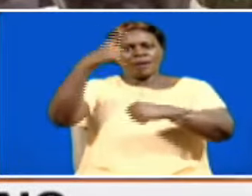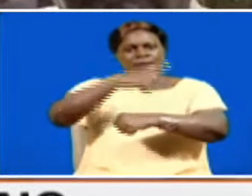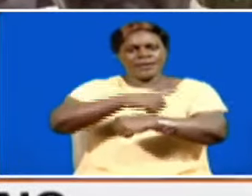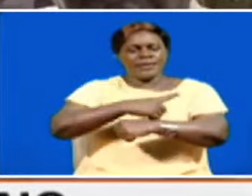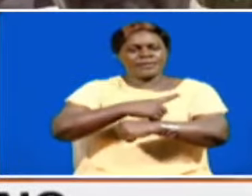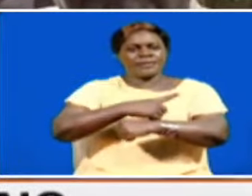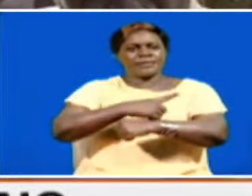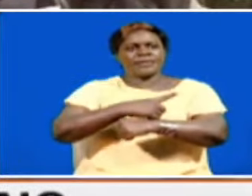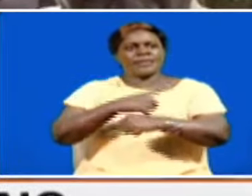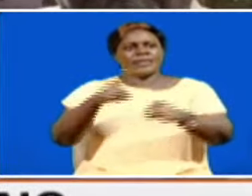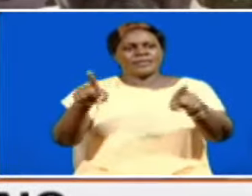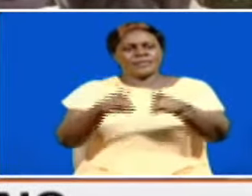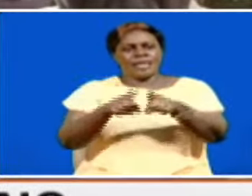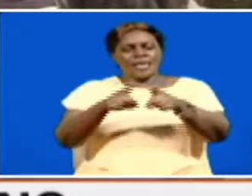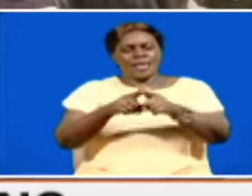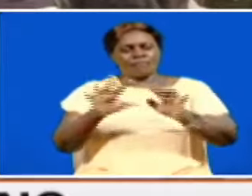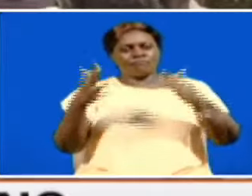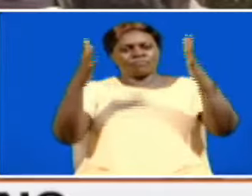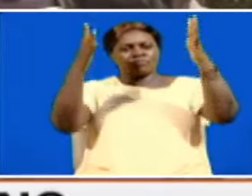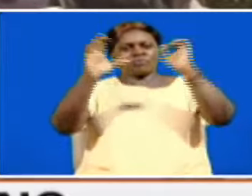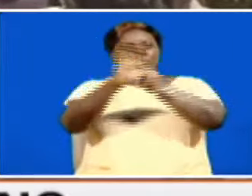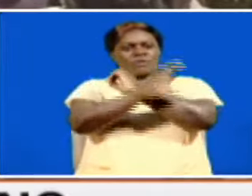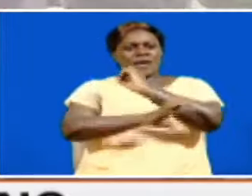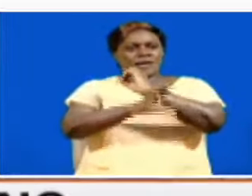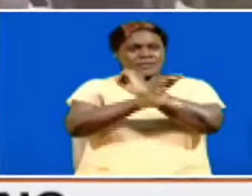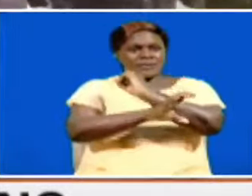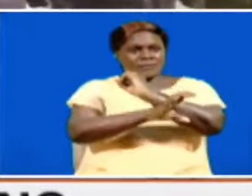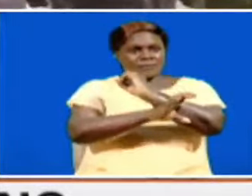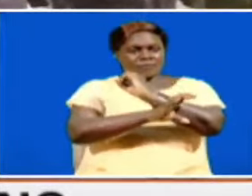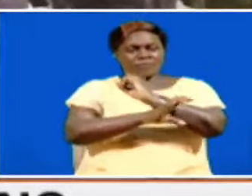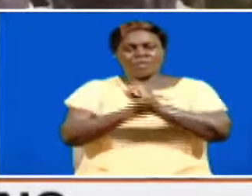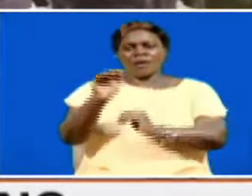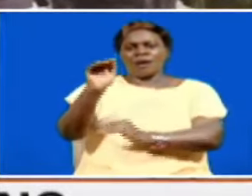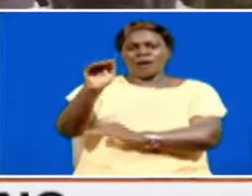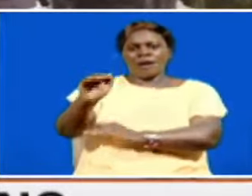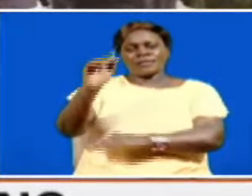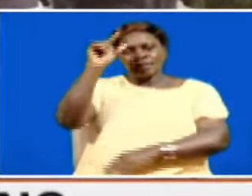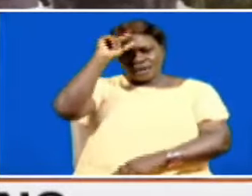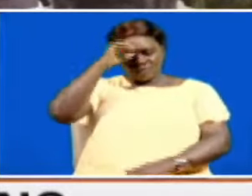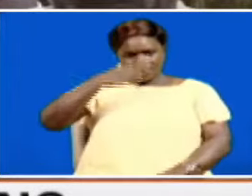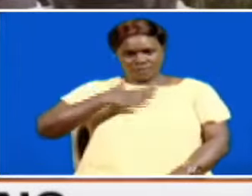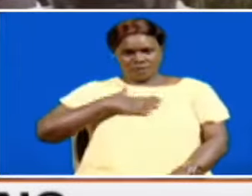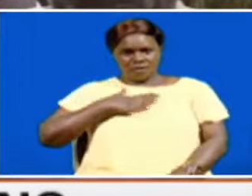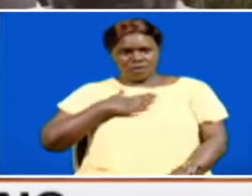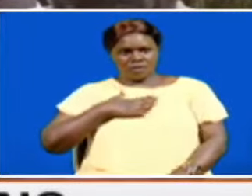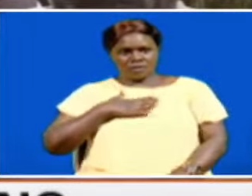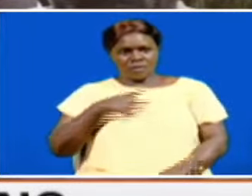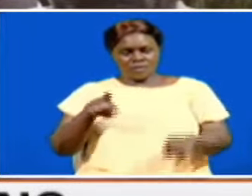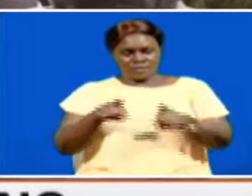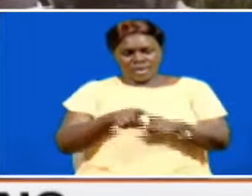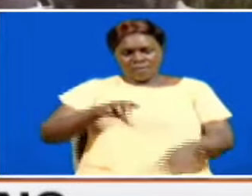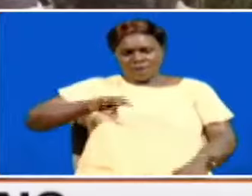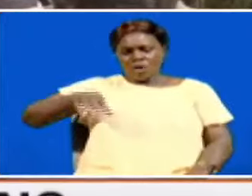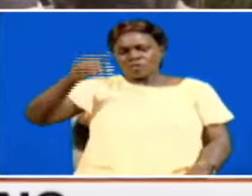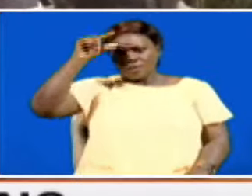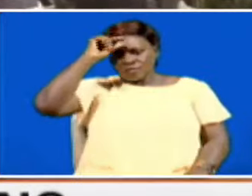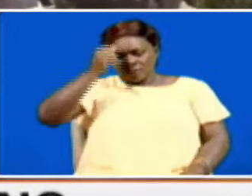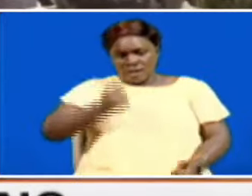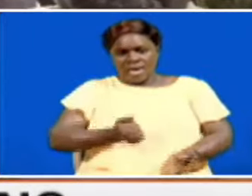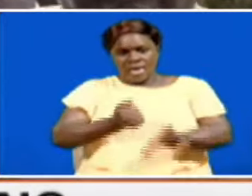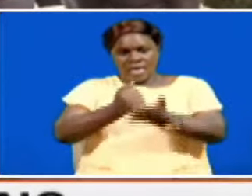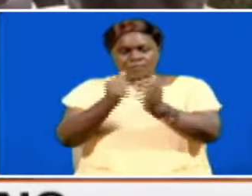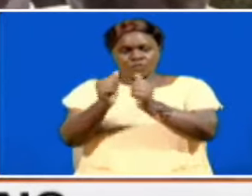na ametuletea sifa kwa hii nchi yetu ya Kenya. Tunaomba government yetu na county government watusaidie